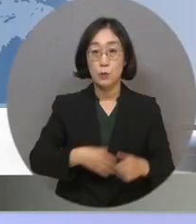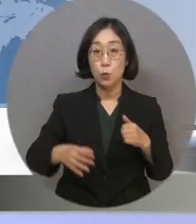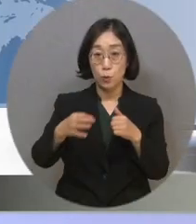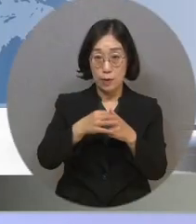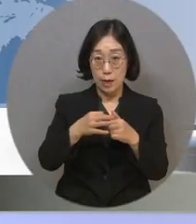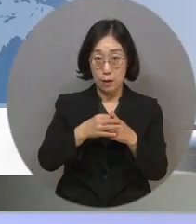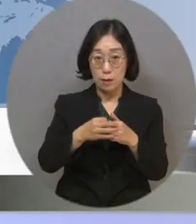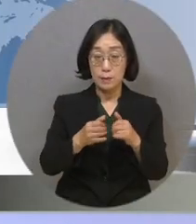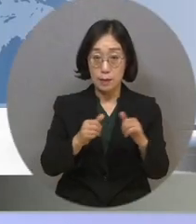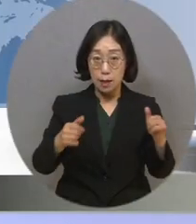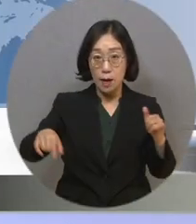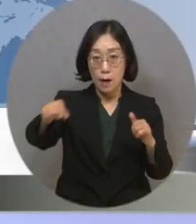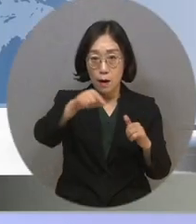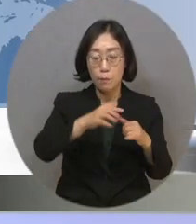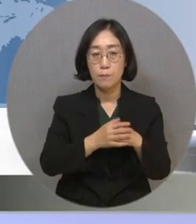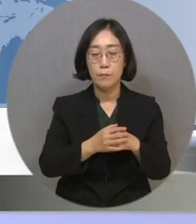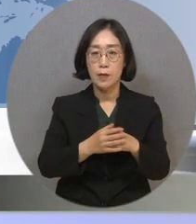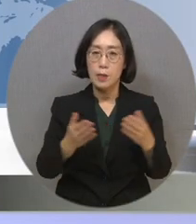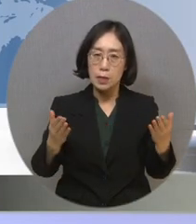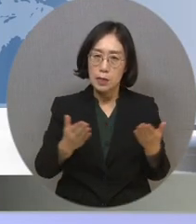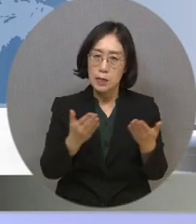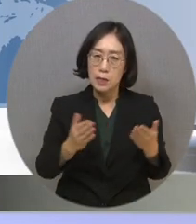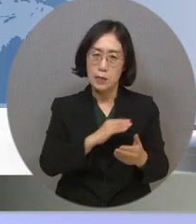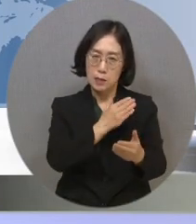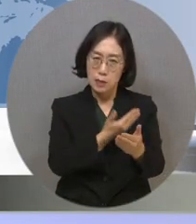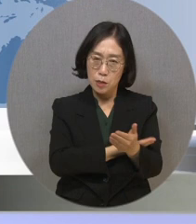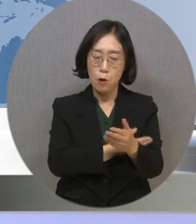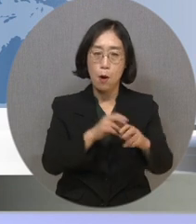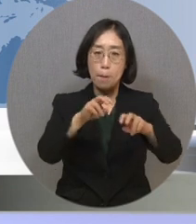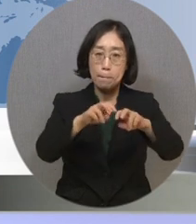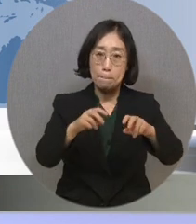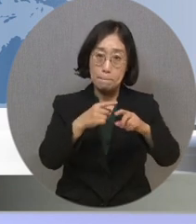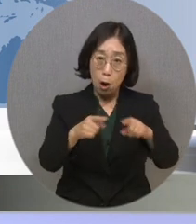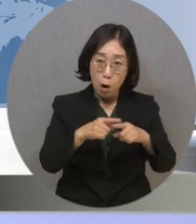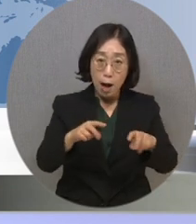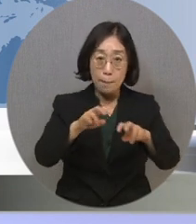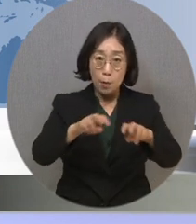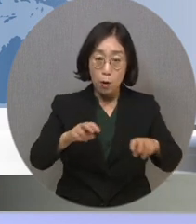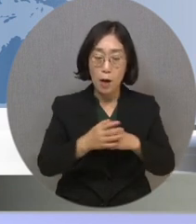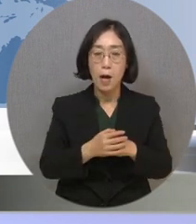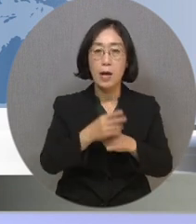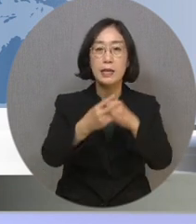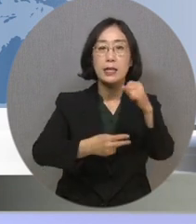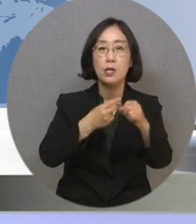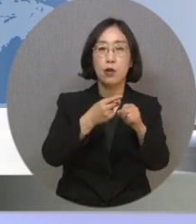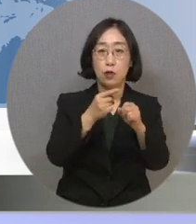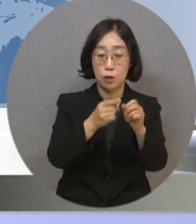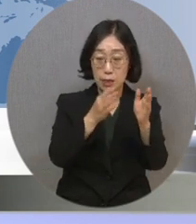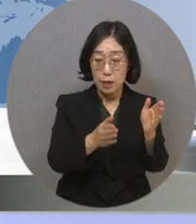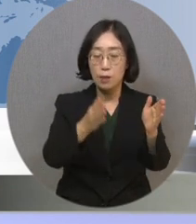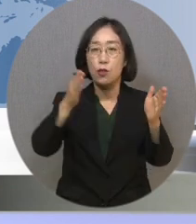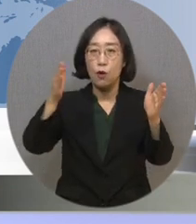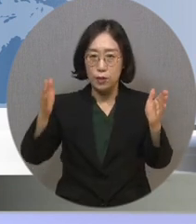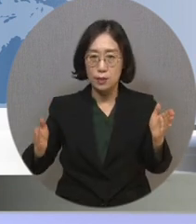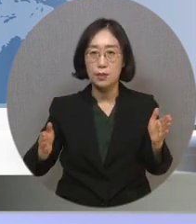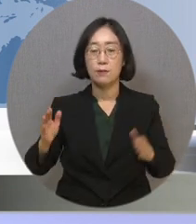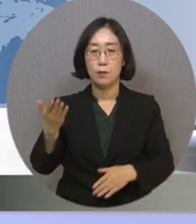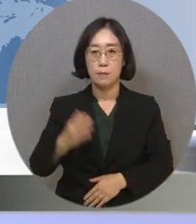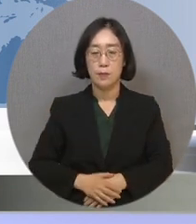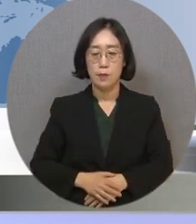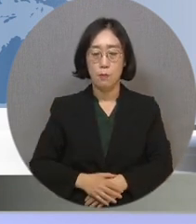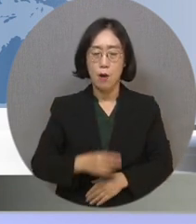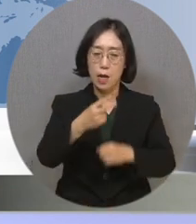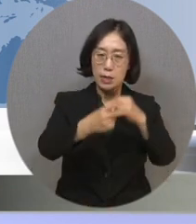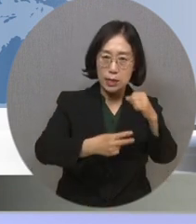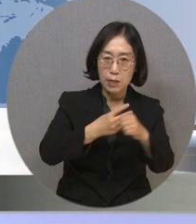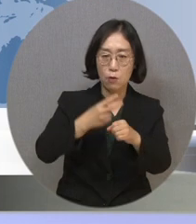기초생활보장 수급자를 대상으로 실시하는 근로능력평가 주기가 최대 2년 길어졌습니다. 이에 따라 2년에서